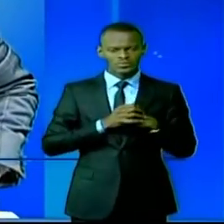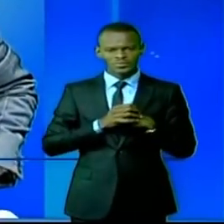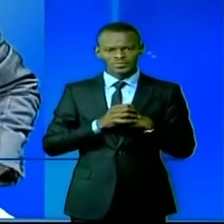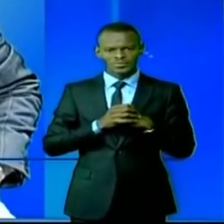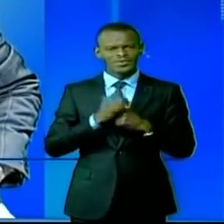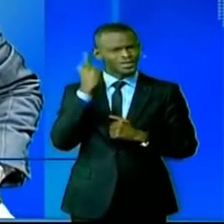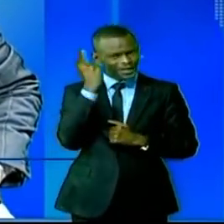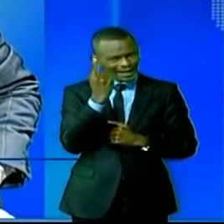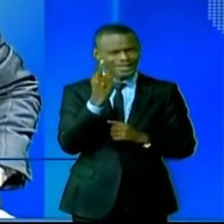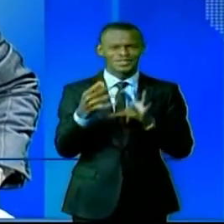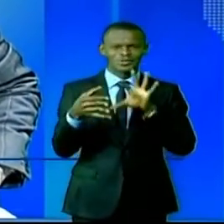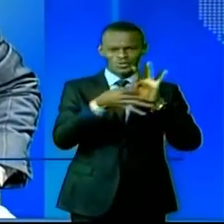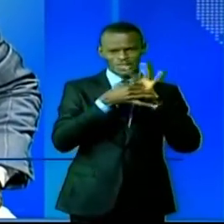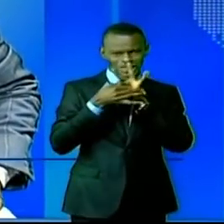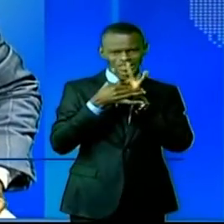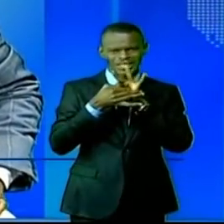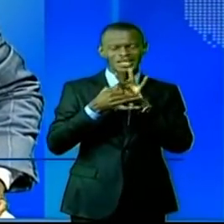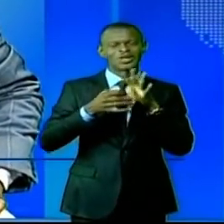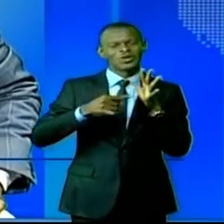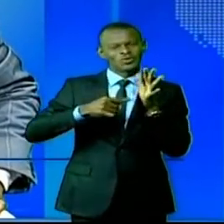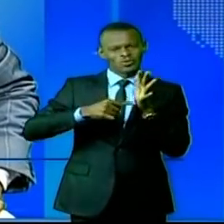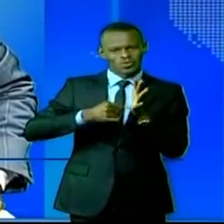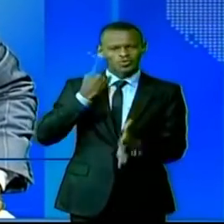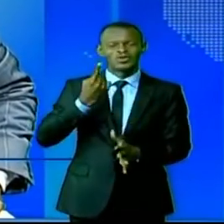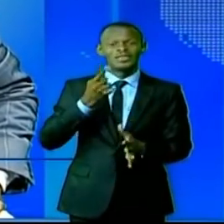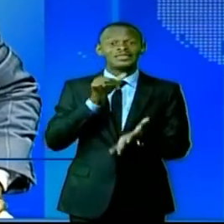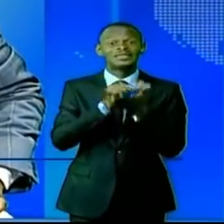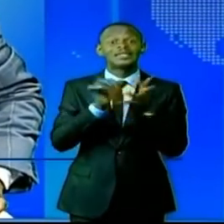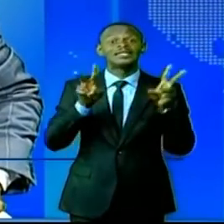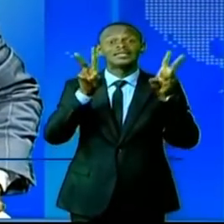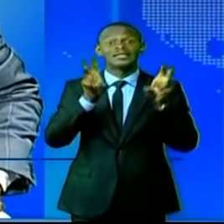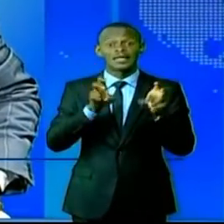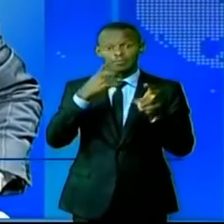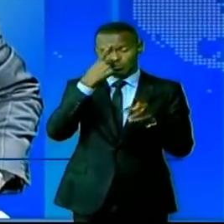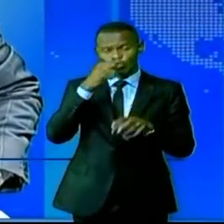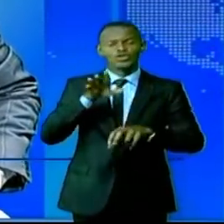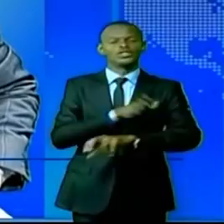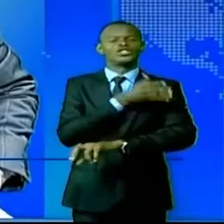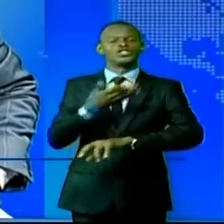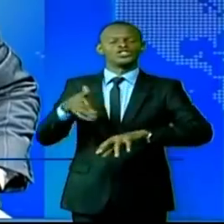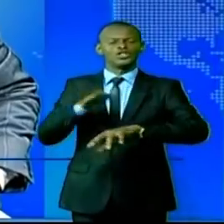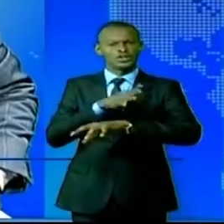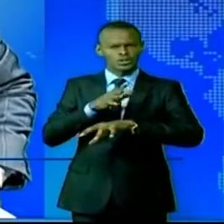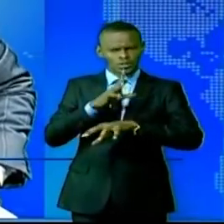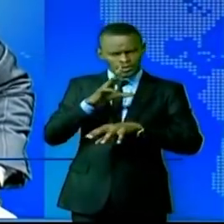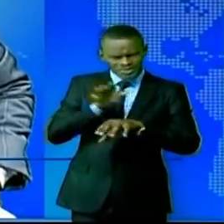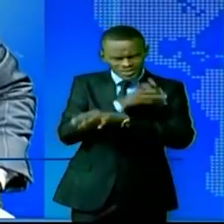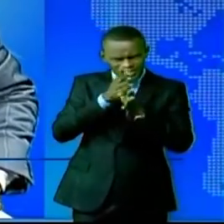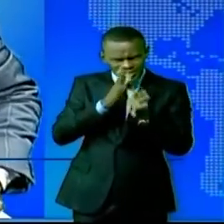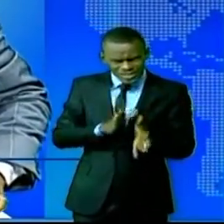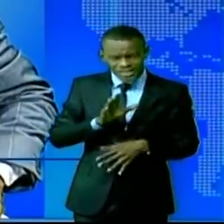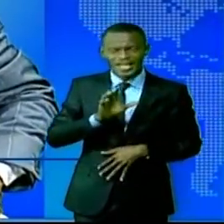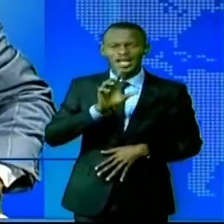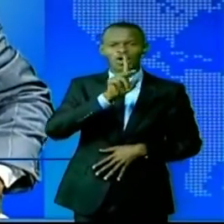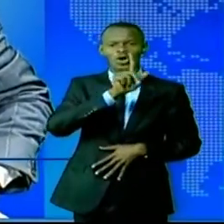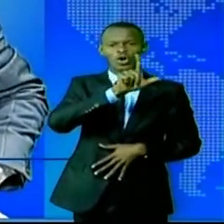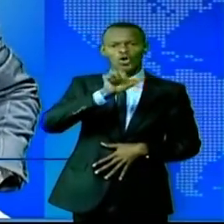unité et commencement, c'est l'intitulé du tout dernier album de l'artiste musicien Pascal Lokwakanda,